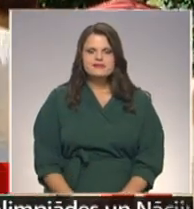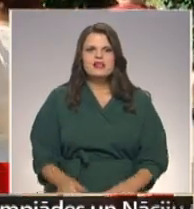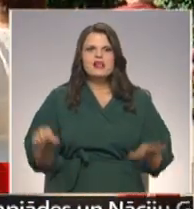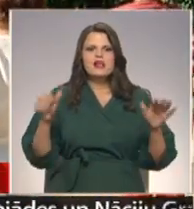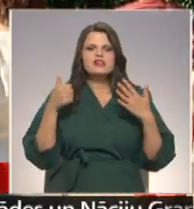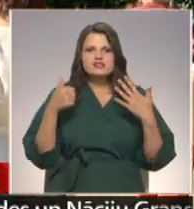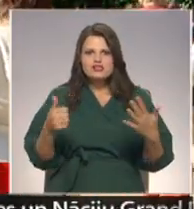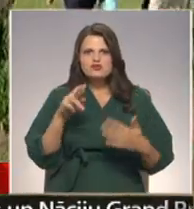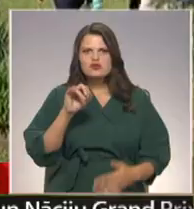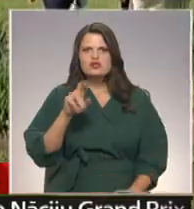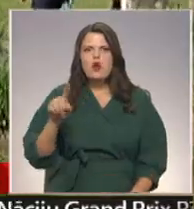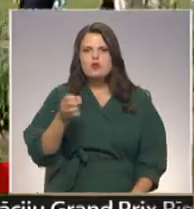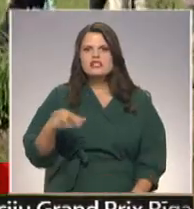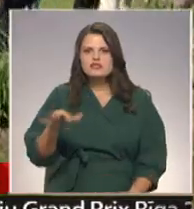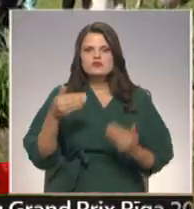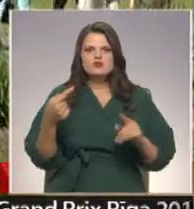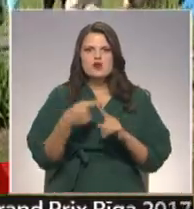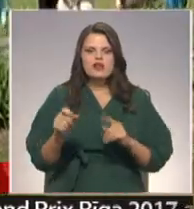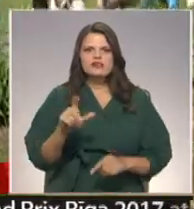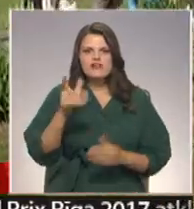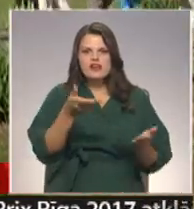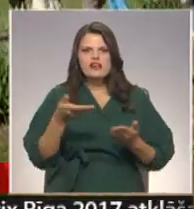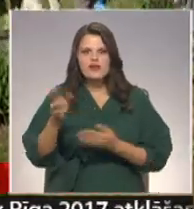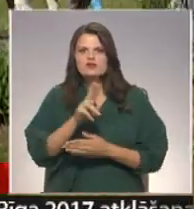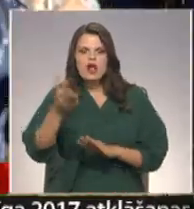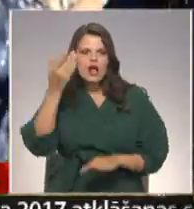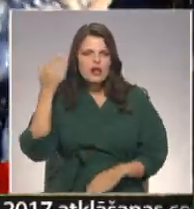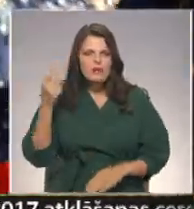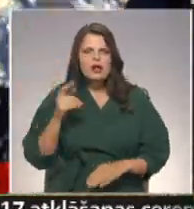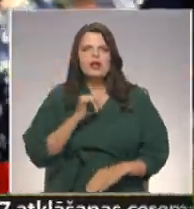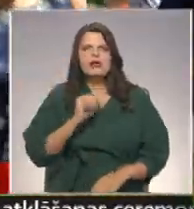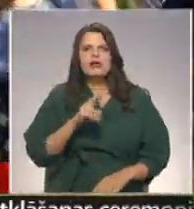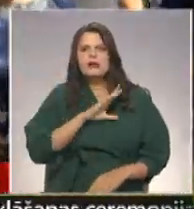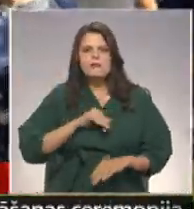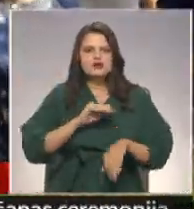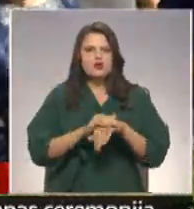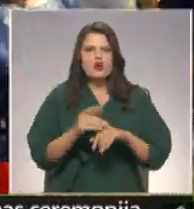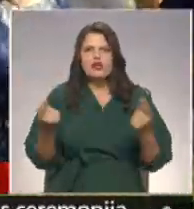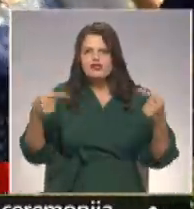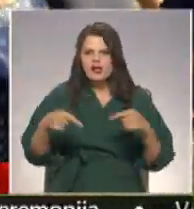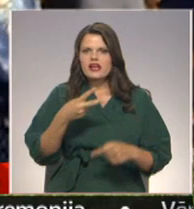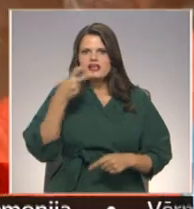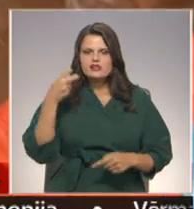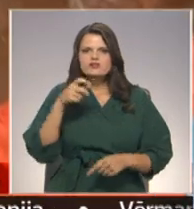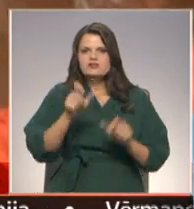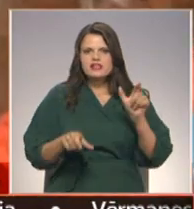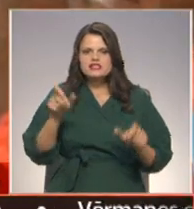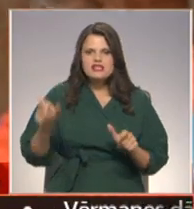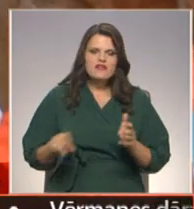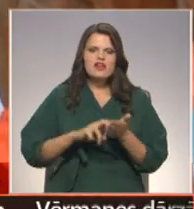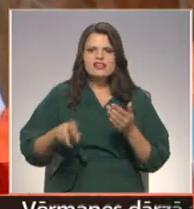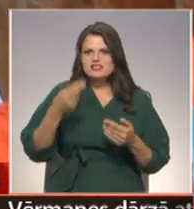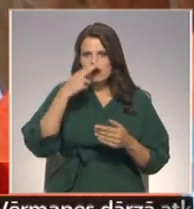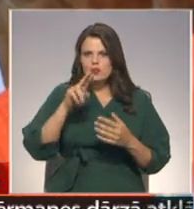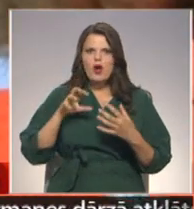Sešos Raunas puses dārzos šoreiz ir vairāk viesu nekā jebkad. Ik pēc noteikta laika 200 puķu draugi izkāp no autobusiem